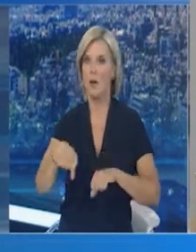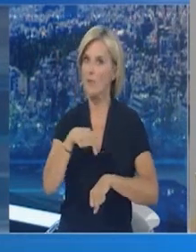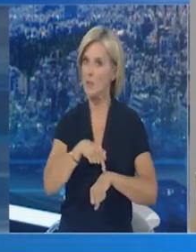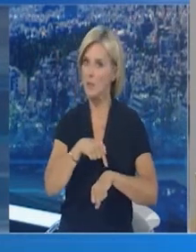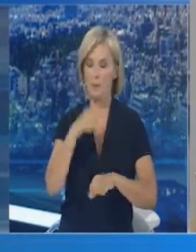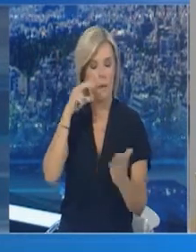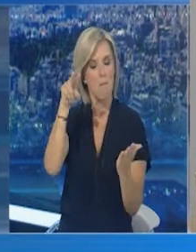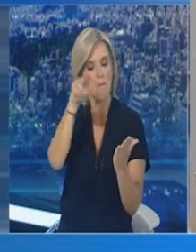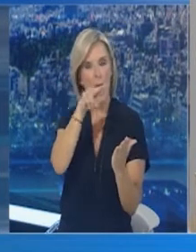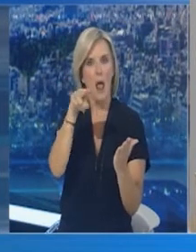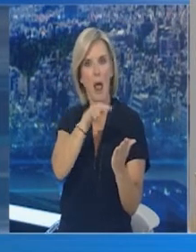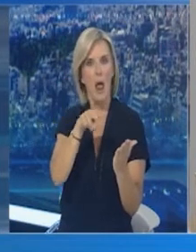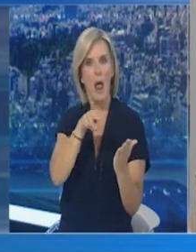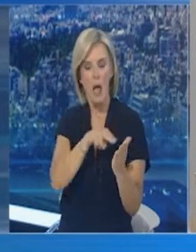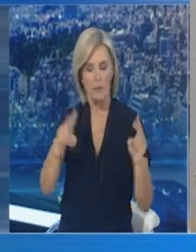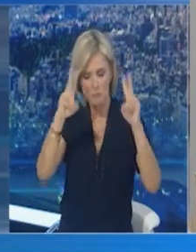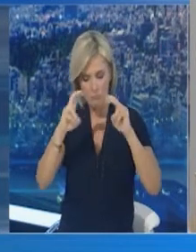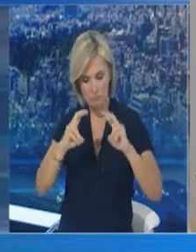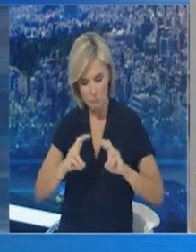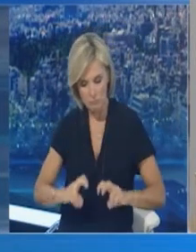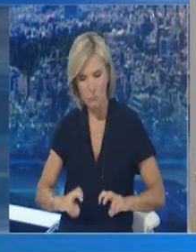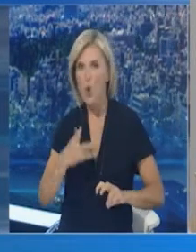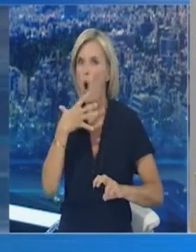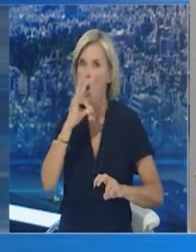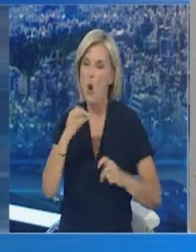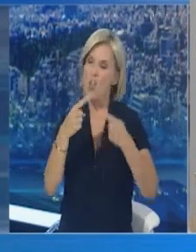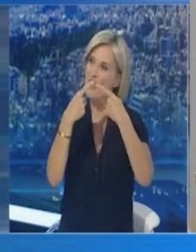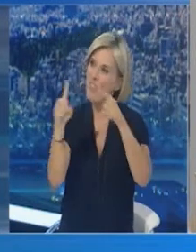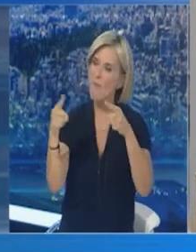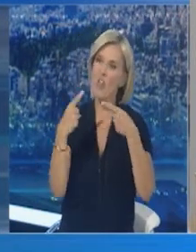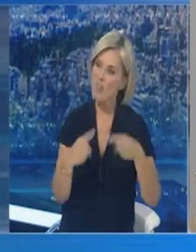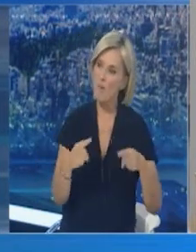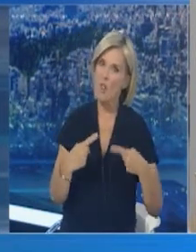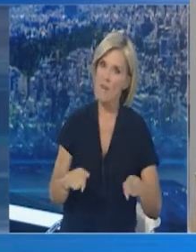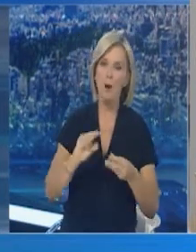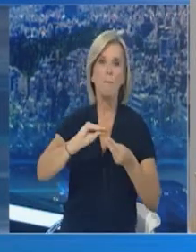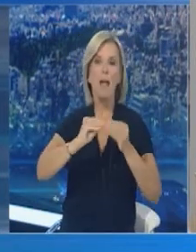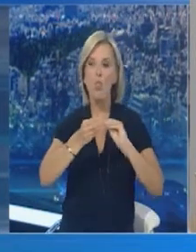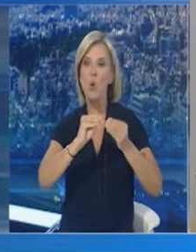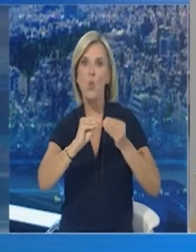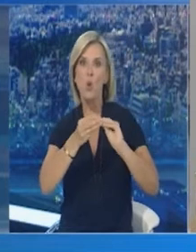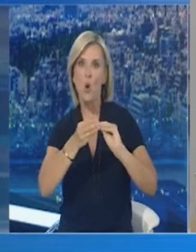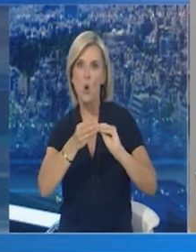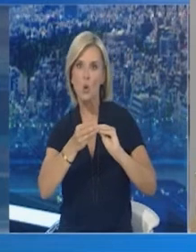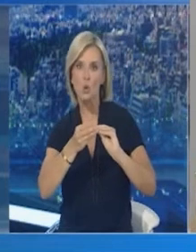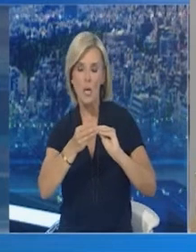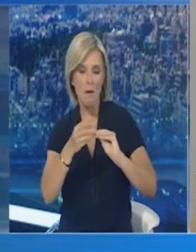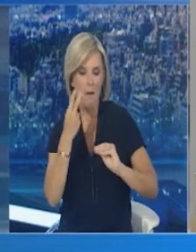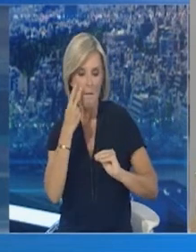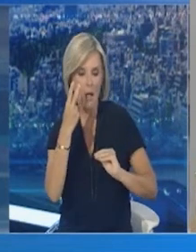διότι λόγω της διαφορετικής μεθοδολογίας τα ποσοστά της συχνότητας ποικίλουν